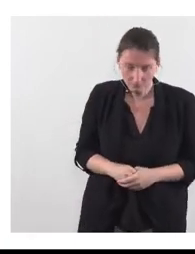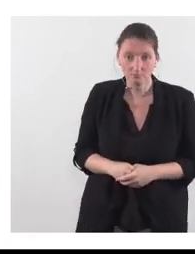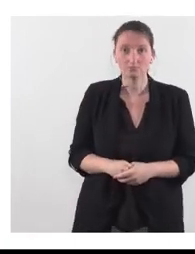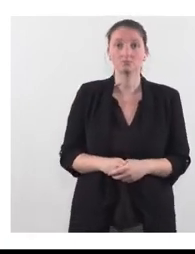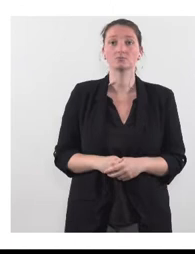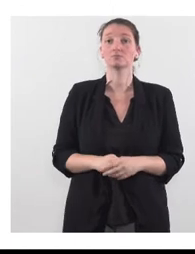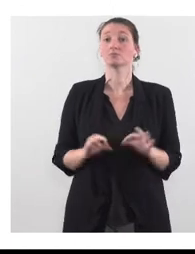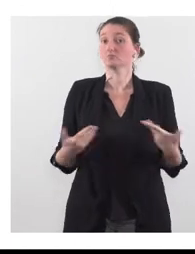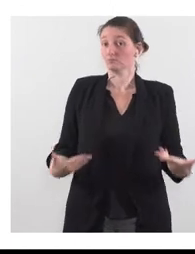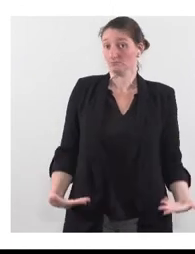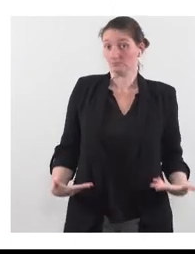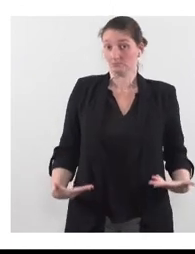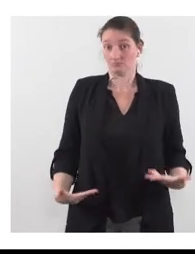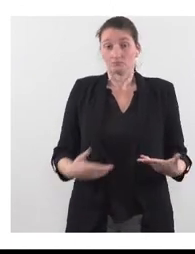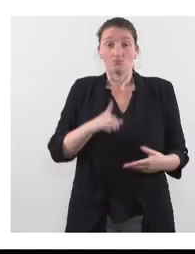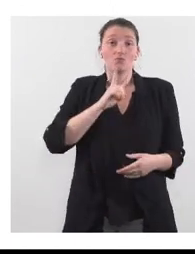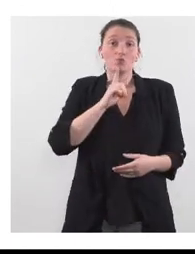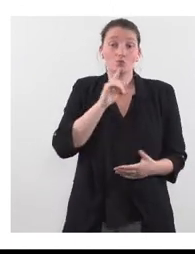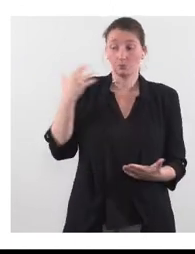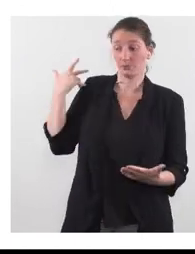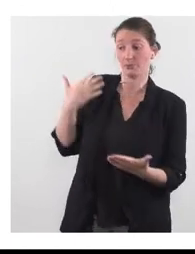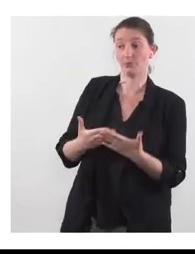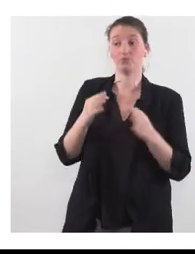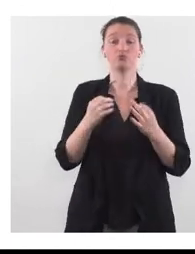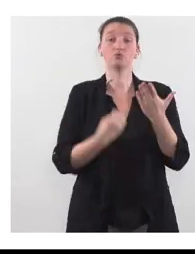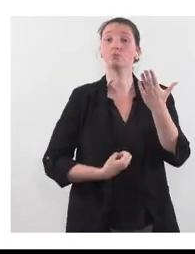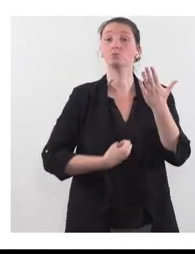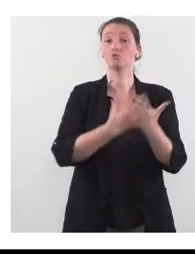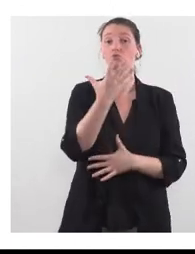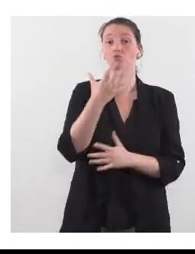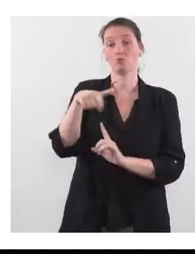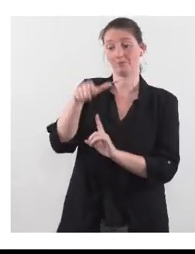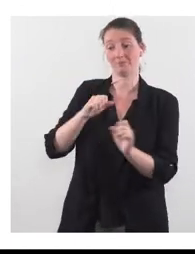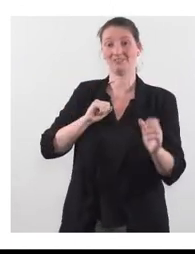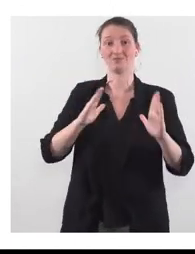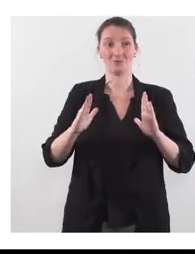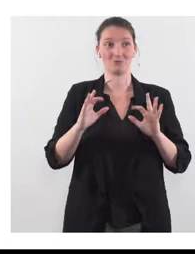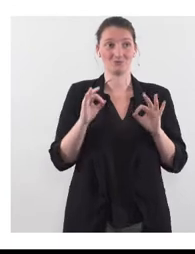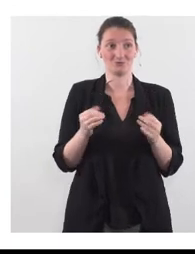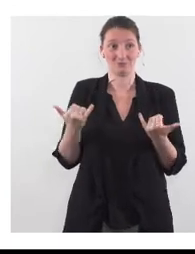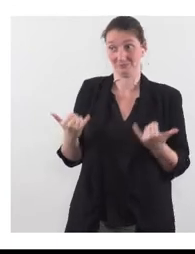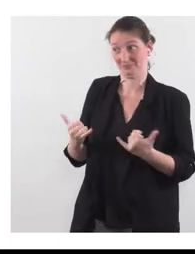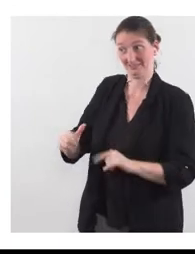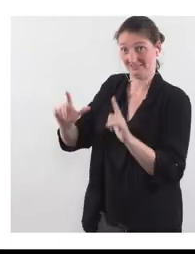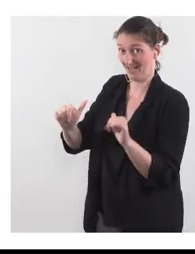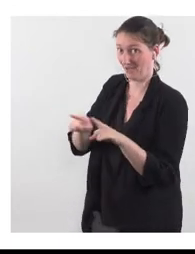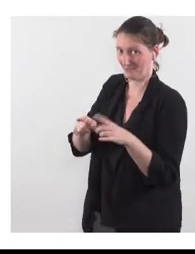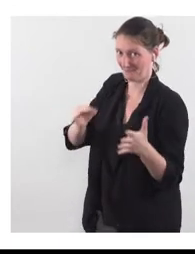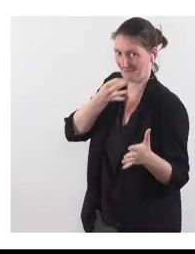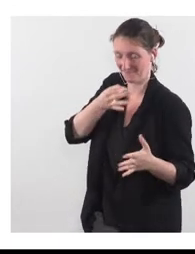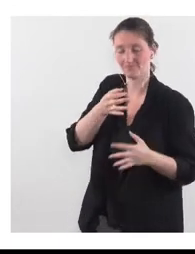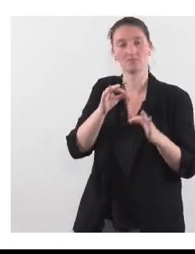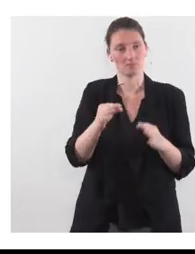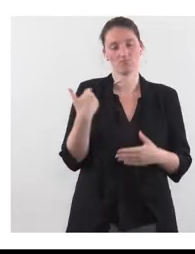À présent, depuis que nous avons notre nouveau médiateur qui est ici avec nous aussi, nous